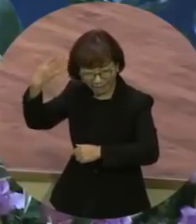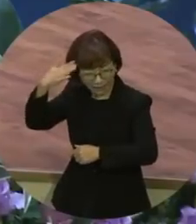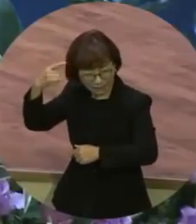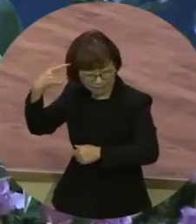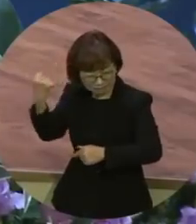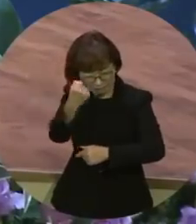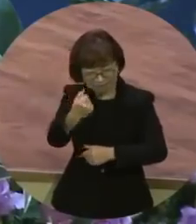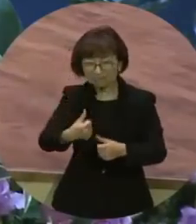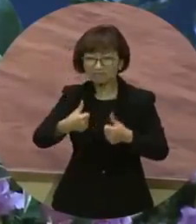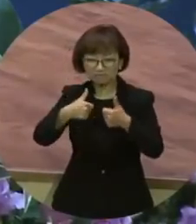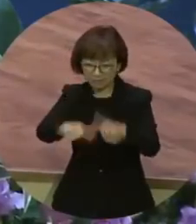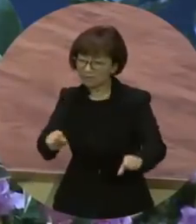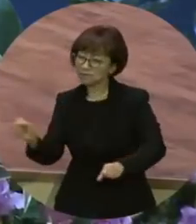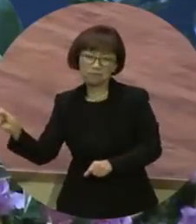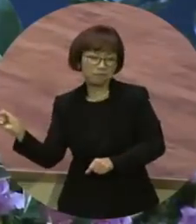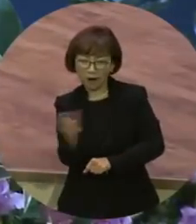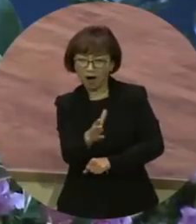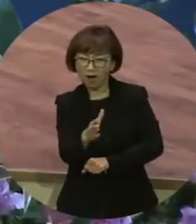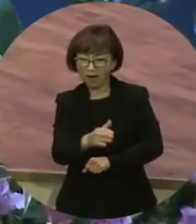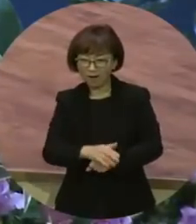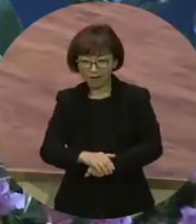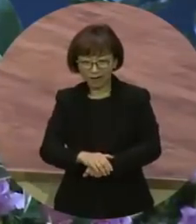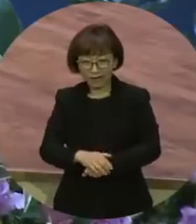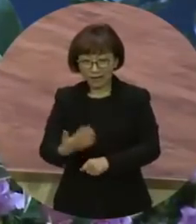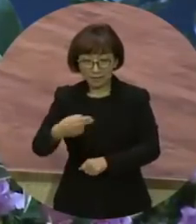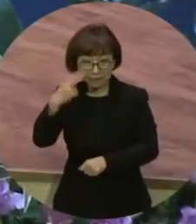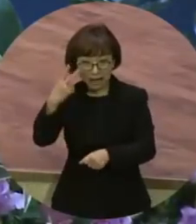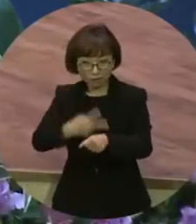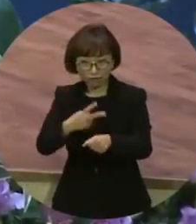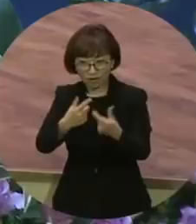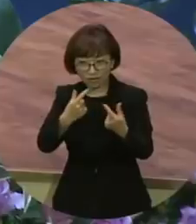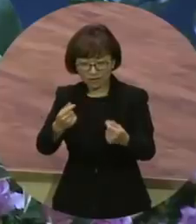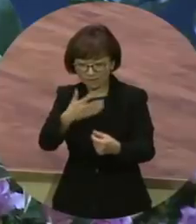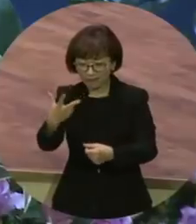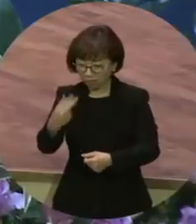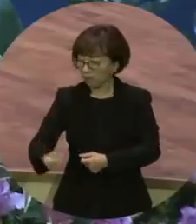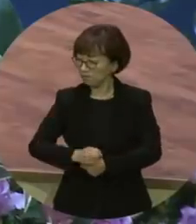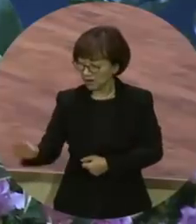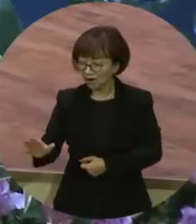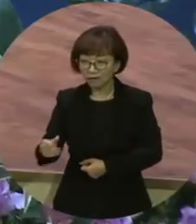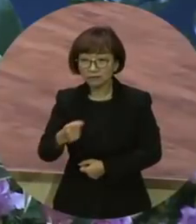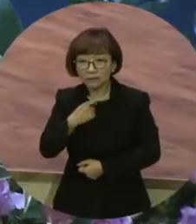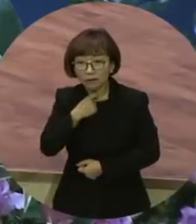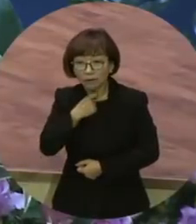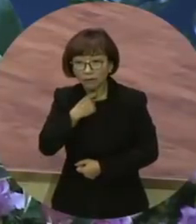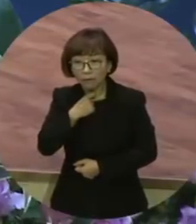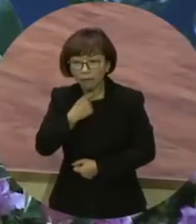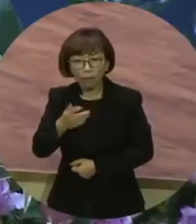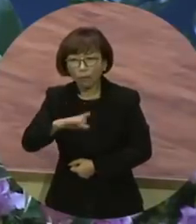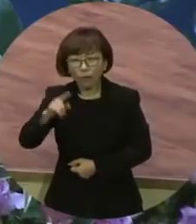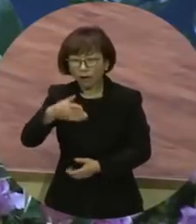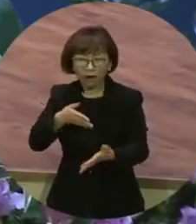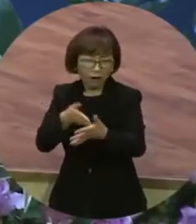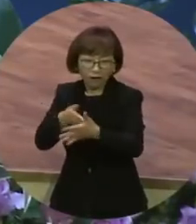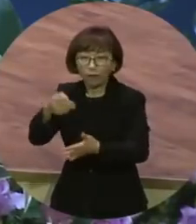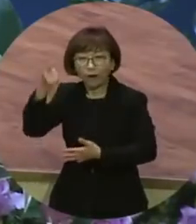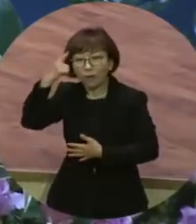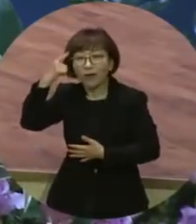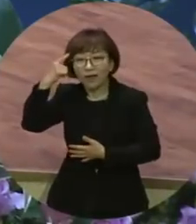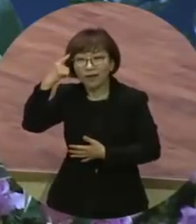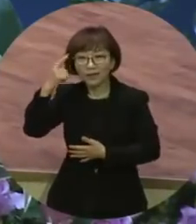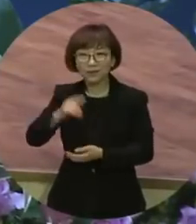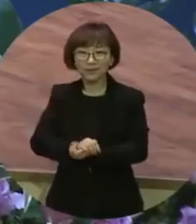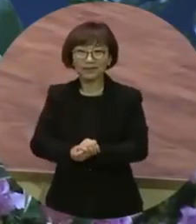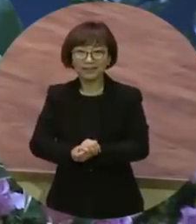나도 바울처럼 다 배설물로 여기고 푯대를 향해 멋있게 달려가고 싶은데 말씀 받을 때는 여러분 그리스도의 모든 거